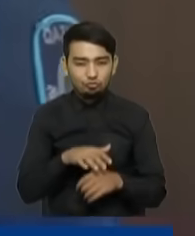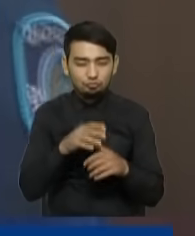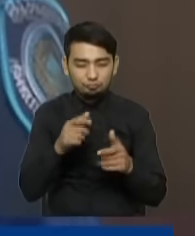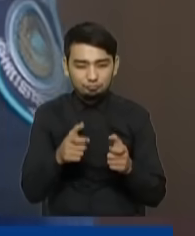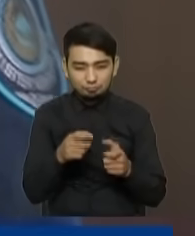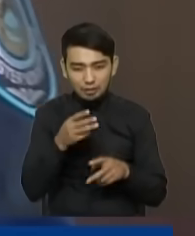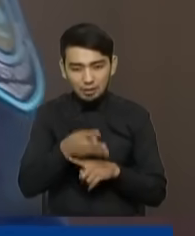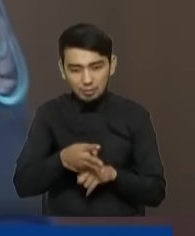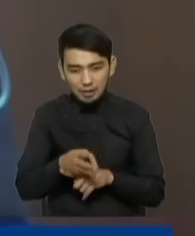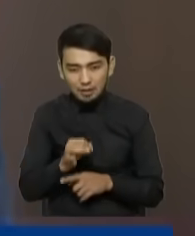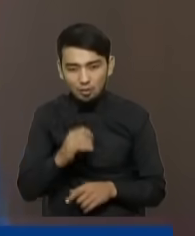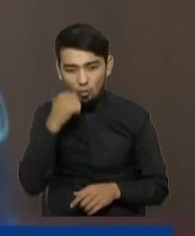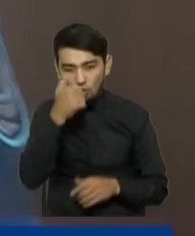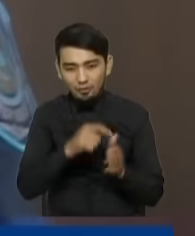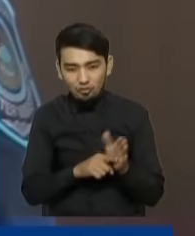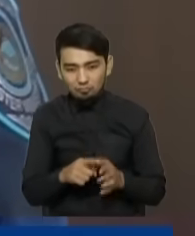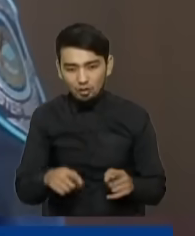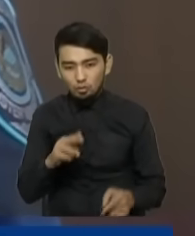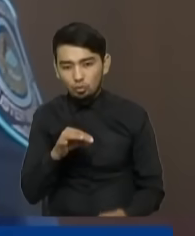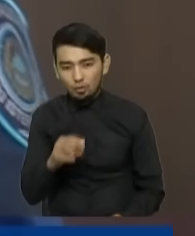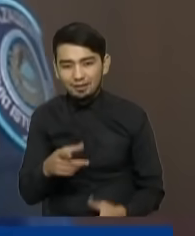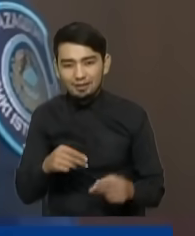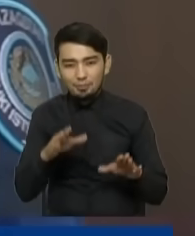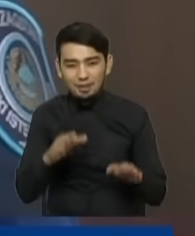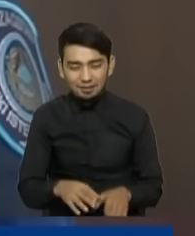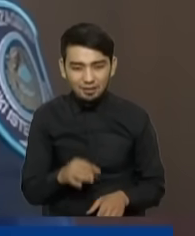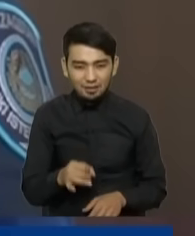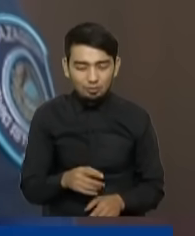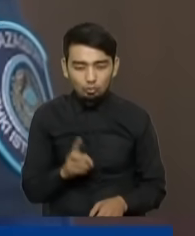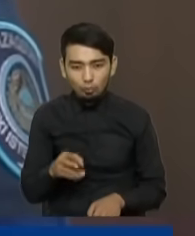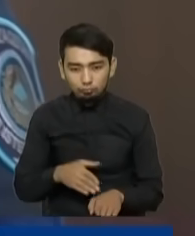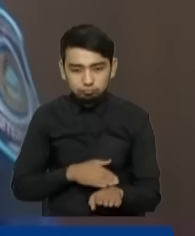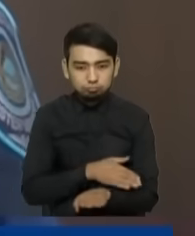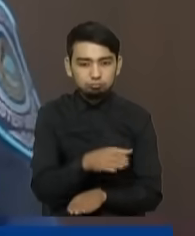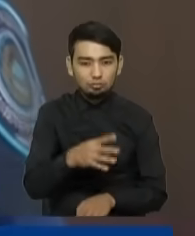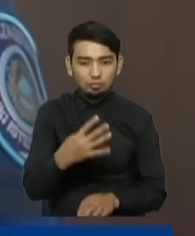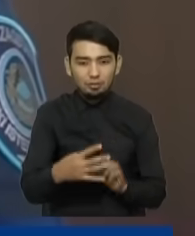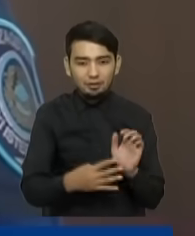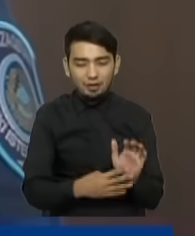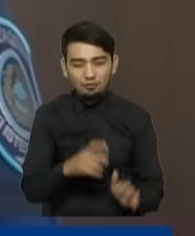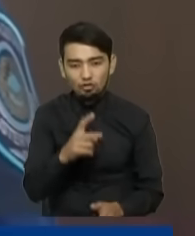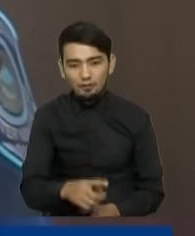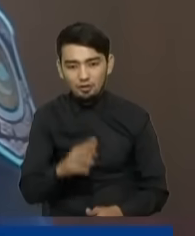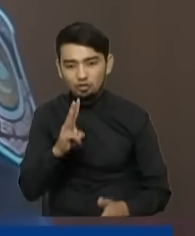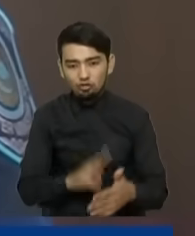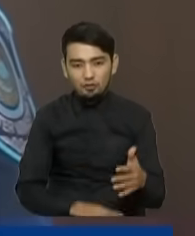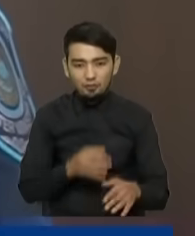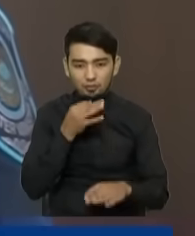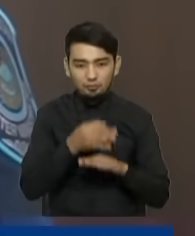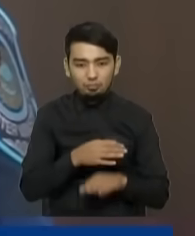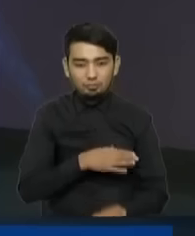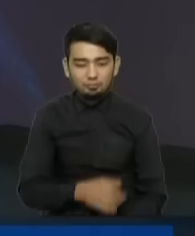Жыл басынан бері дрондардың көмегімен аталған өңірлерде қарсы бағытқа шыққан 49 жүргізуші әкімшілік жауапкершілікке тартылған.